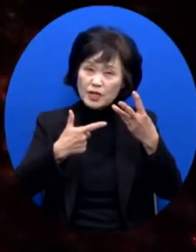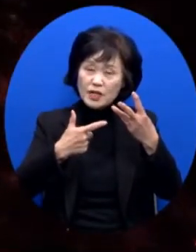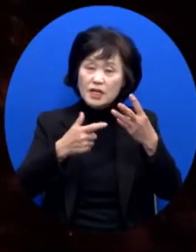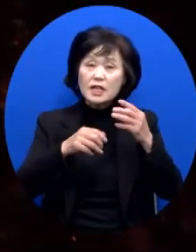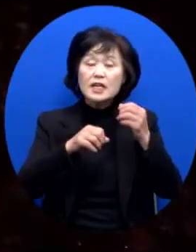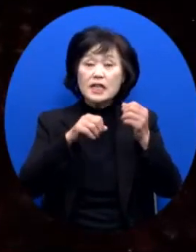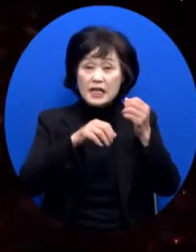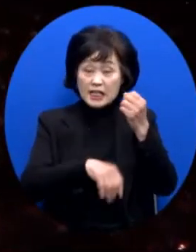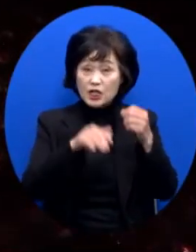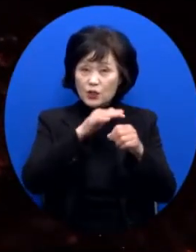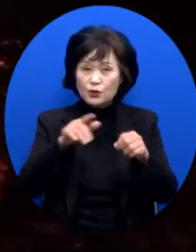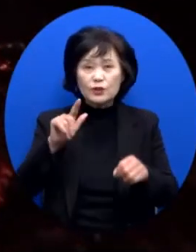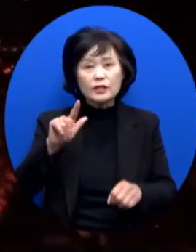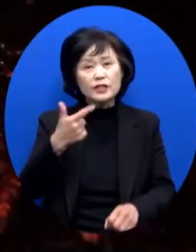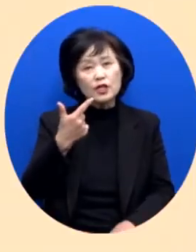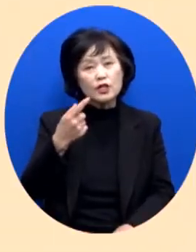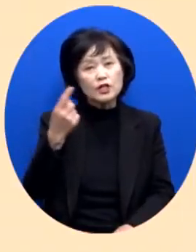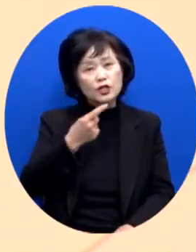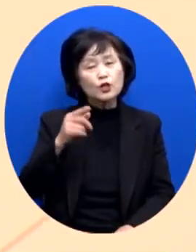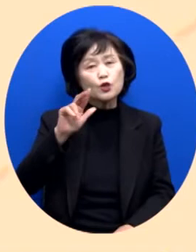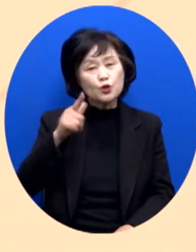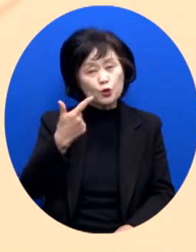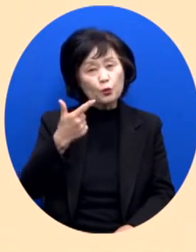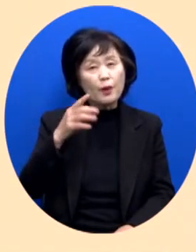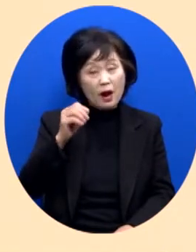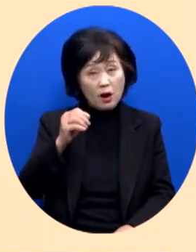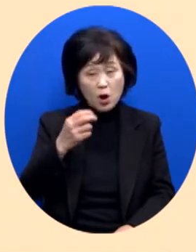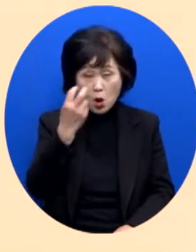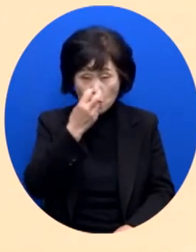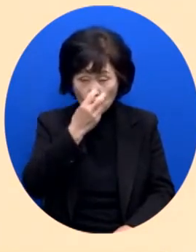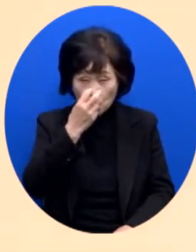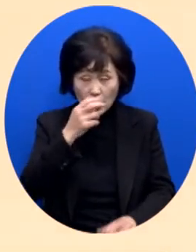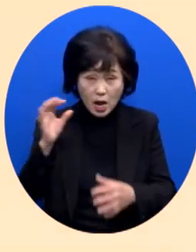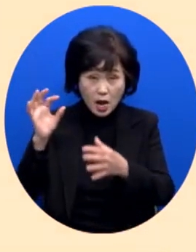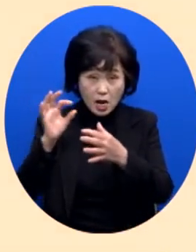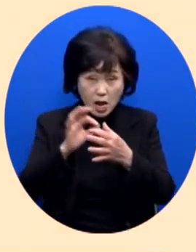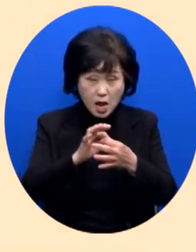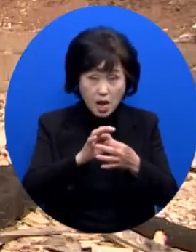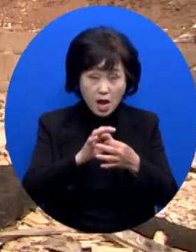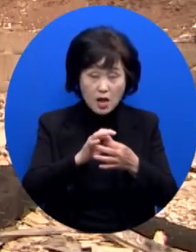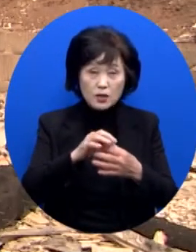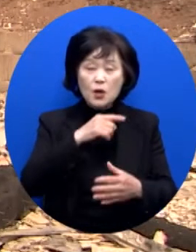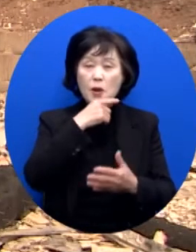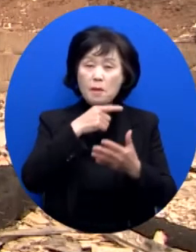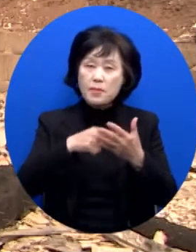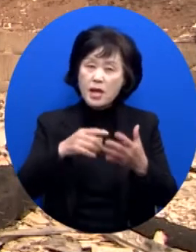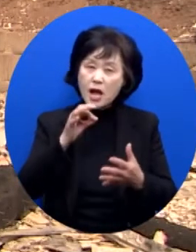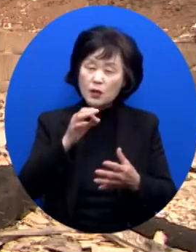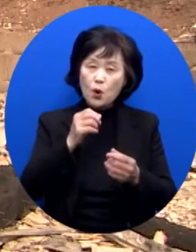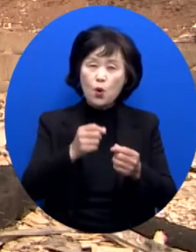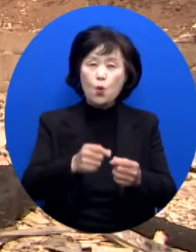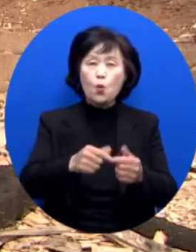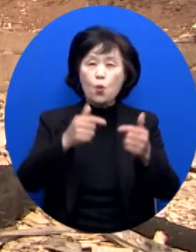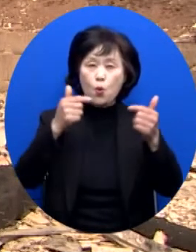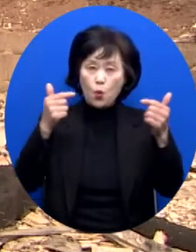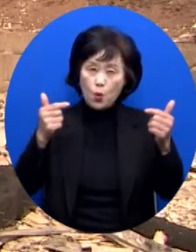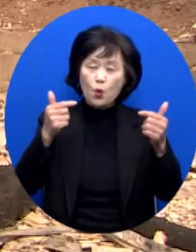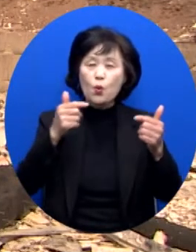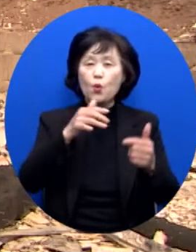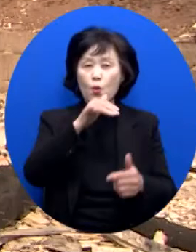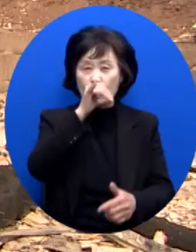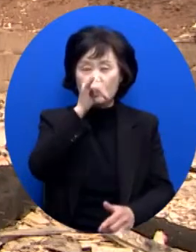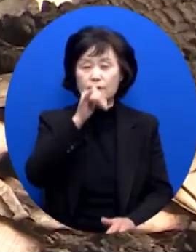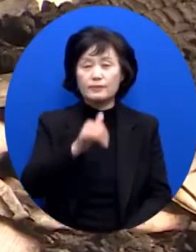달합니다 조 자 할수록 피해액은 눈덩이처럼 커지고 있어 최종 피해 규모는 현재 보다 훨씬 더 큰